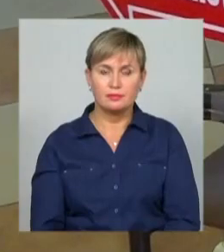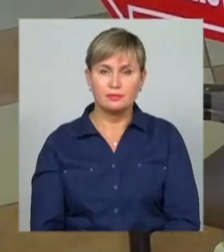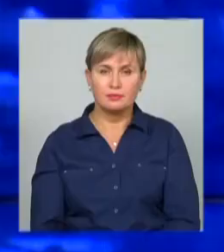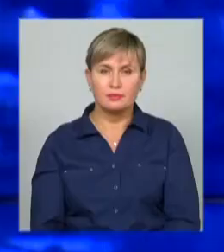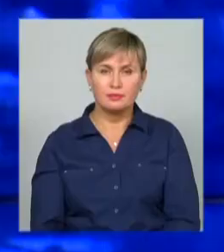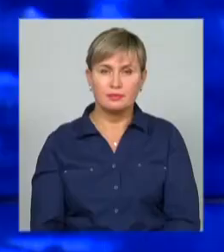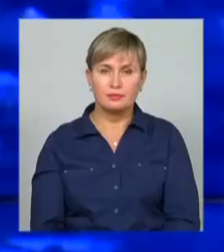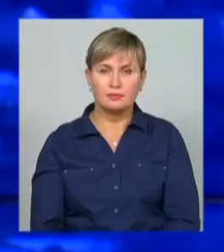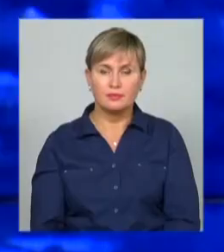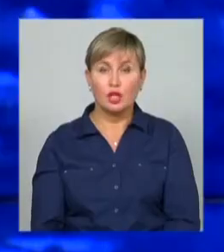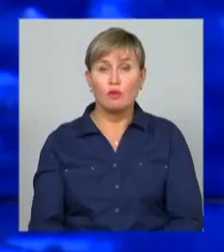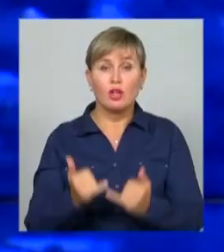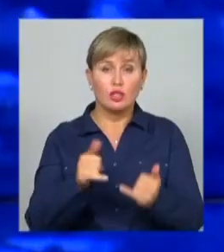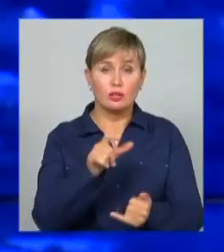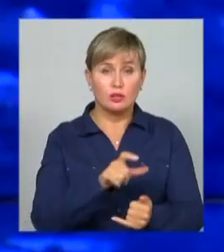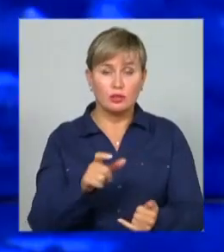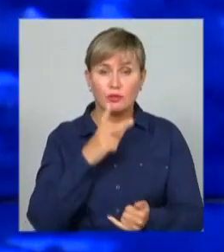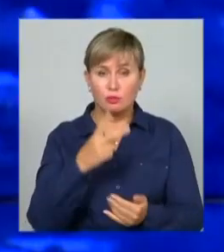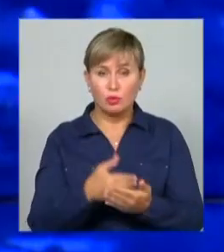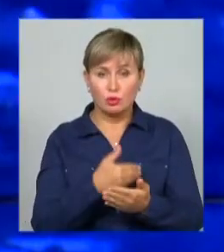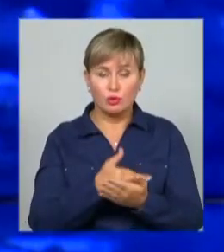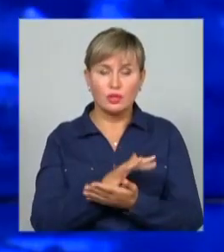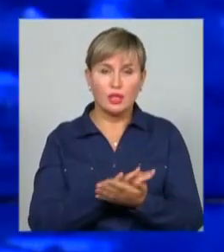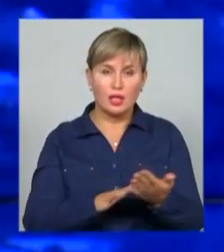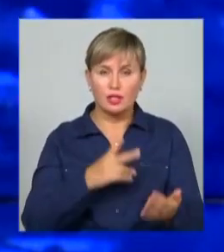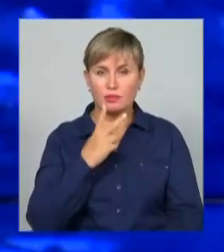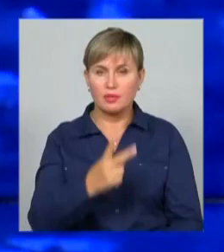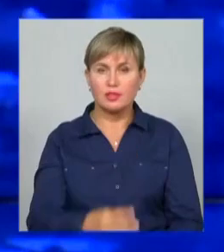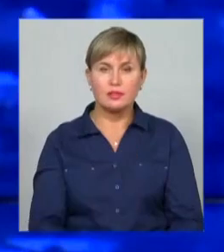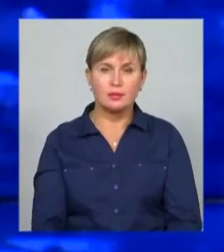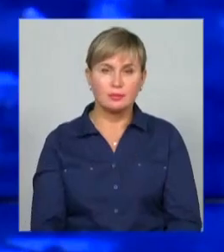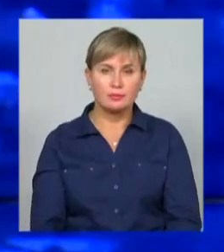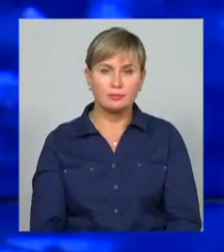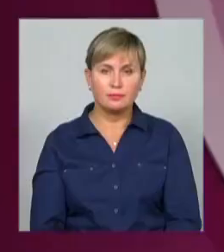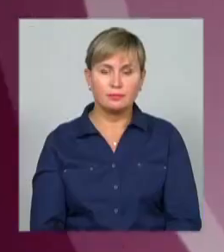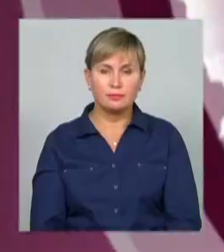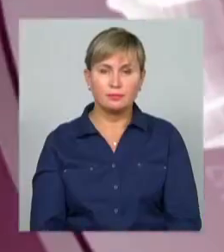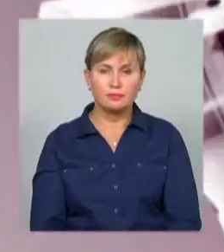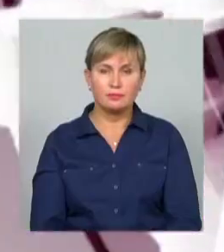Алматы. Уважаемые телезрители, вы смотрите новости. Далее в выпуске.